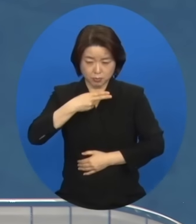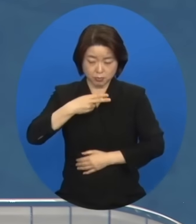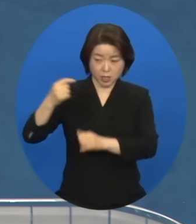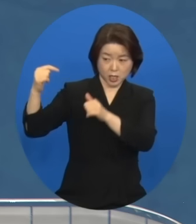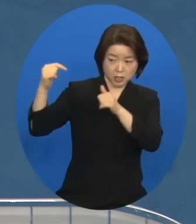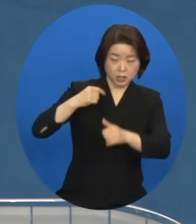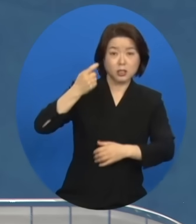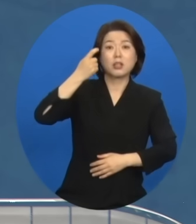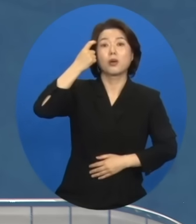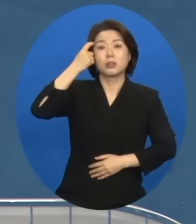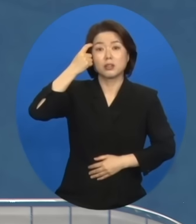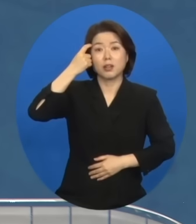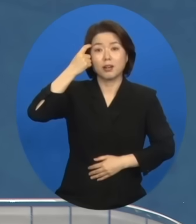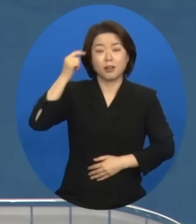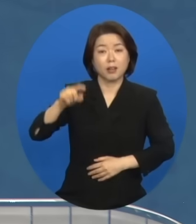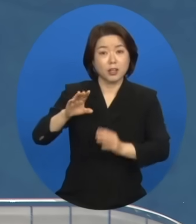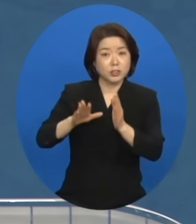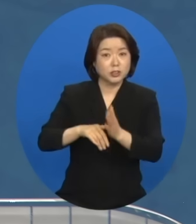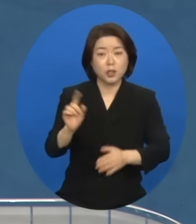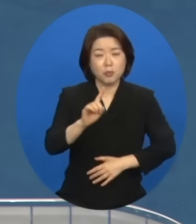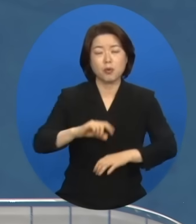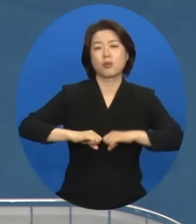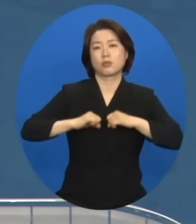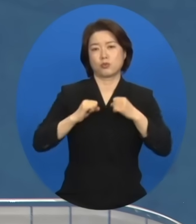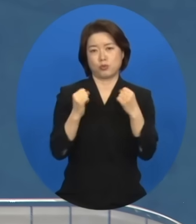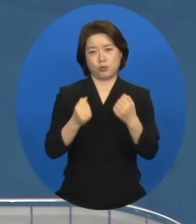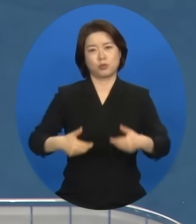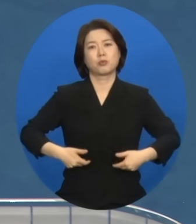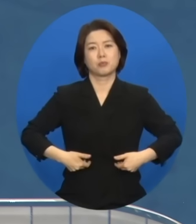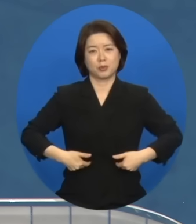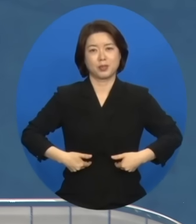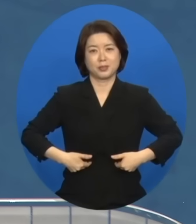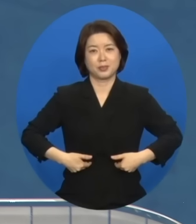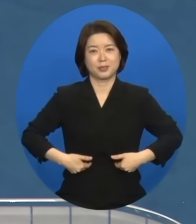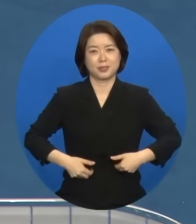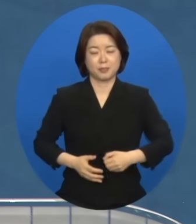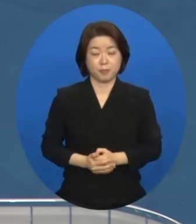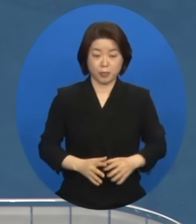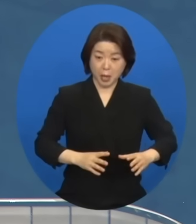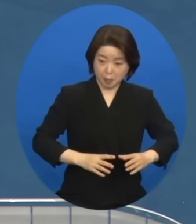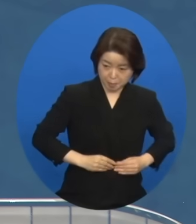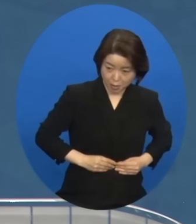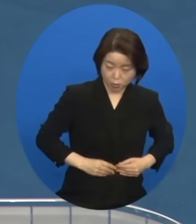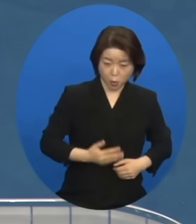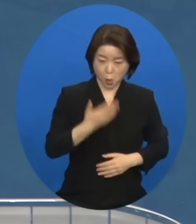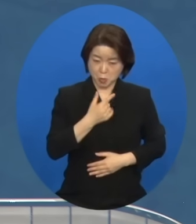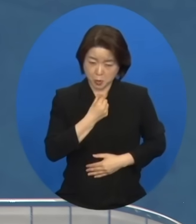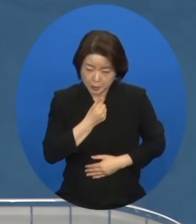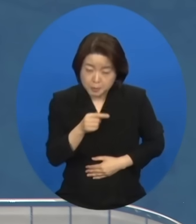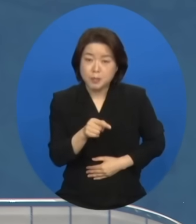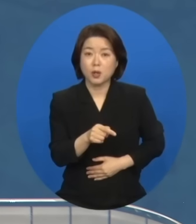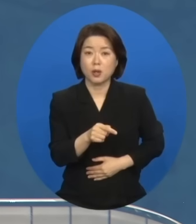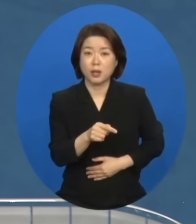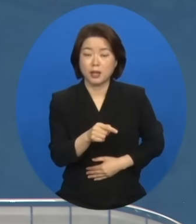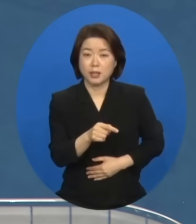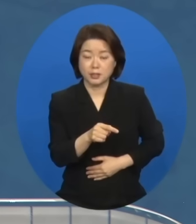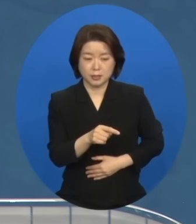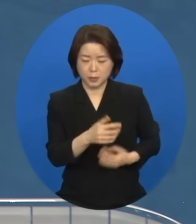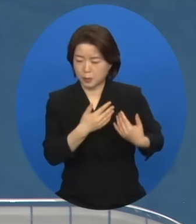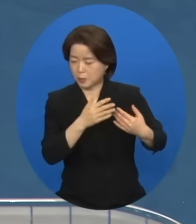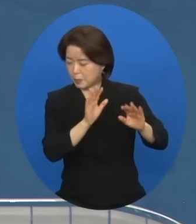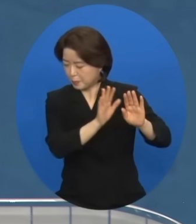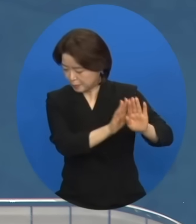때 그때는 순종이 필요한 거죠. 배는 고프고 먹고 싶은데 그것을